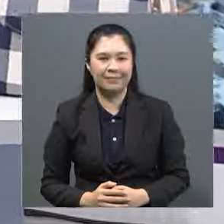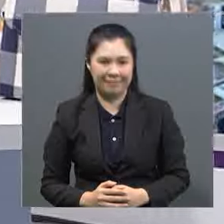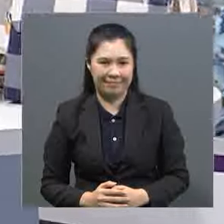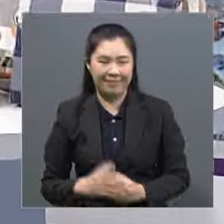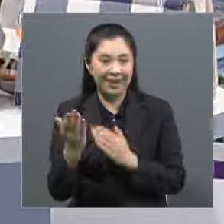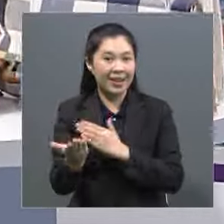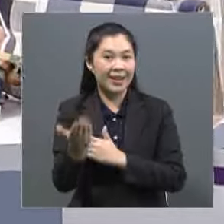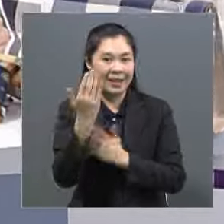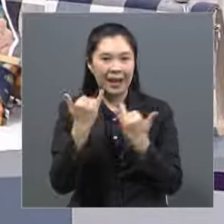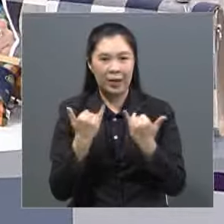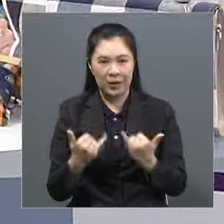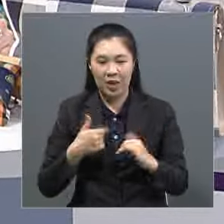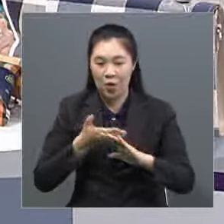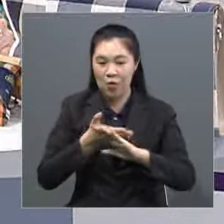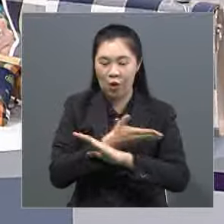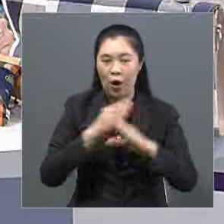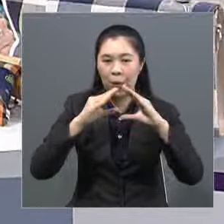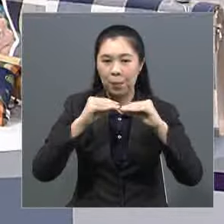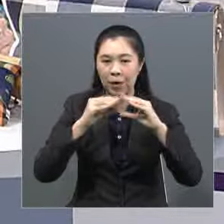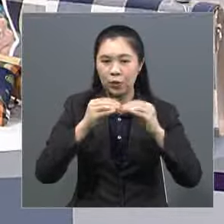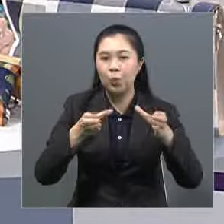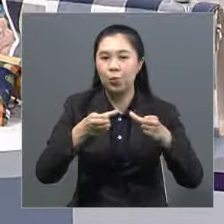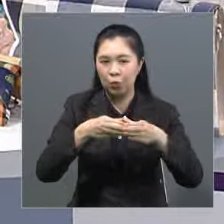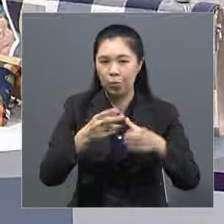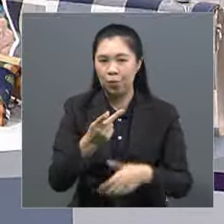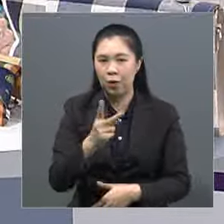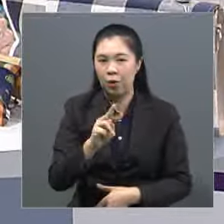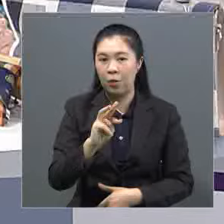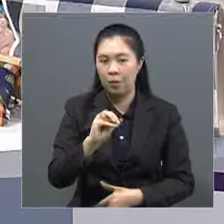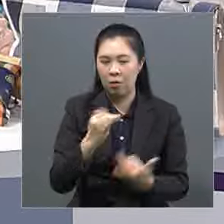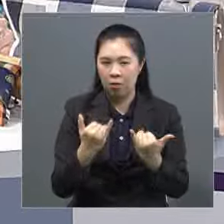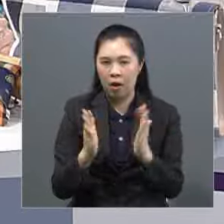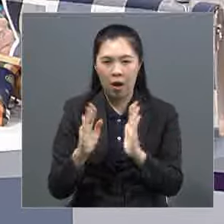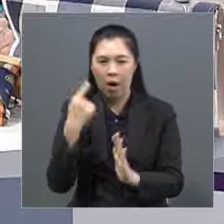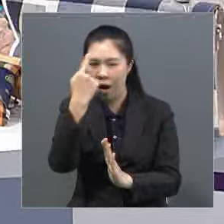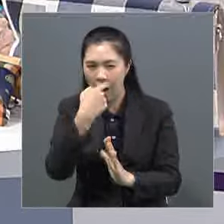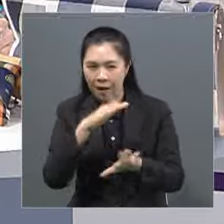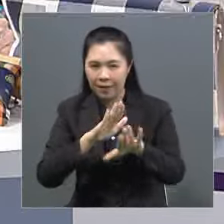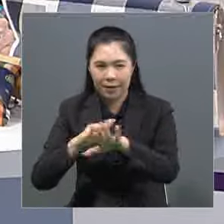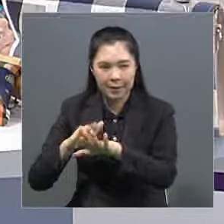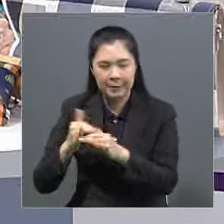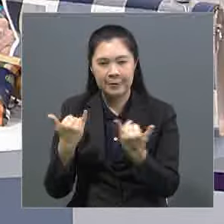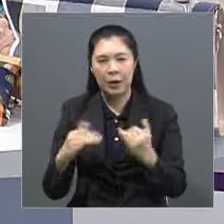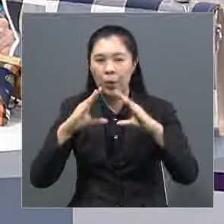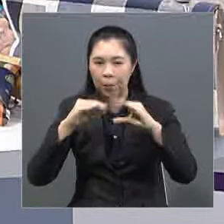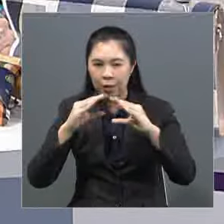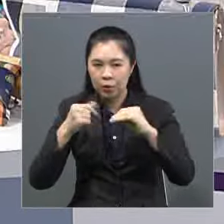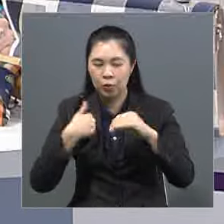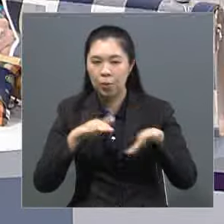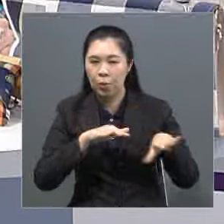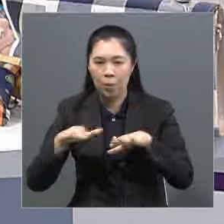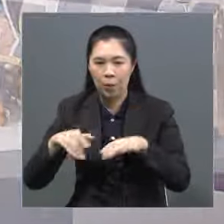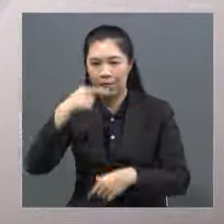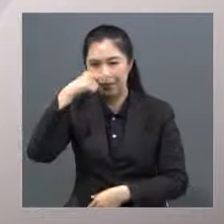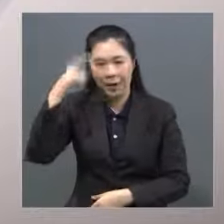เมื่อช่วงเช้าที่ผ่านมาก่อนที่จะมีการประชุมคณะรัฐมนตรีนะคะนายกรัฐมนตรีก็เรียกผู้ที่เกี่ยวข้องมาหารือรองรับสถานการณ์การสู้รบที่เมียนมา